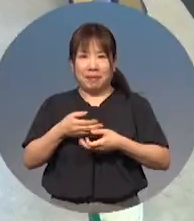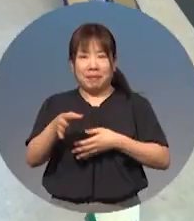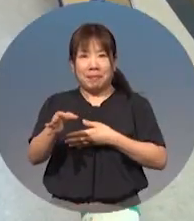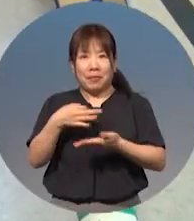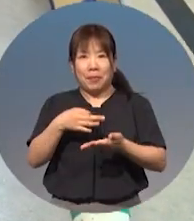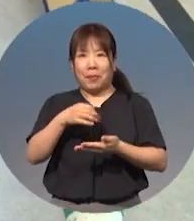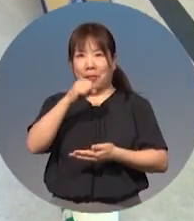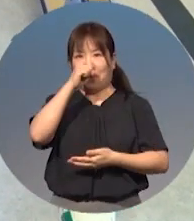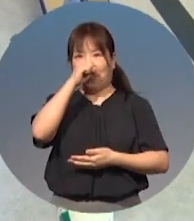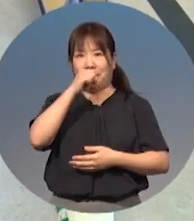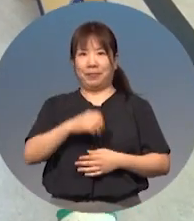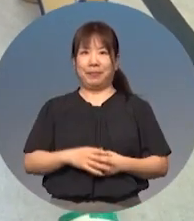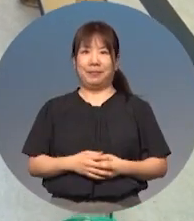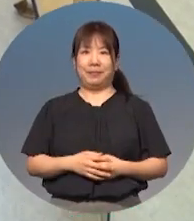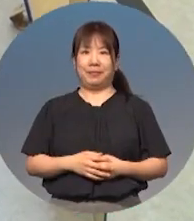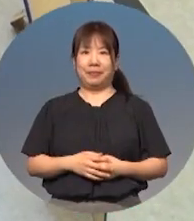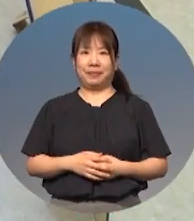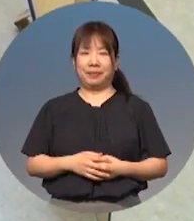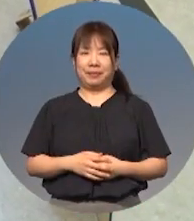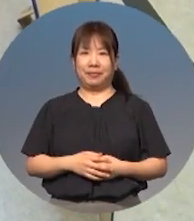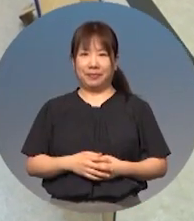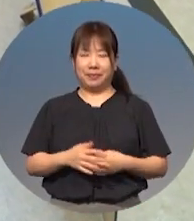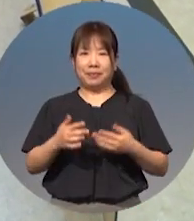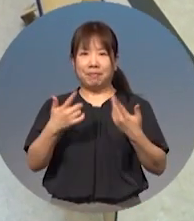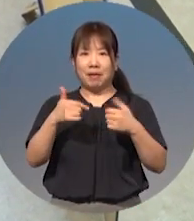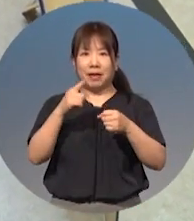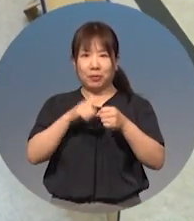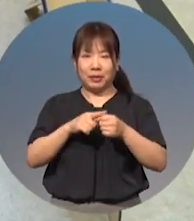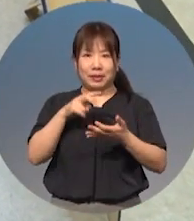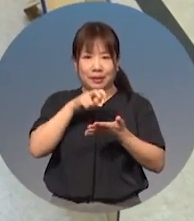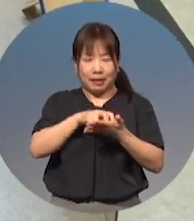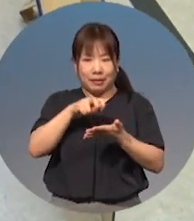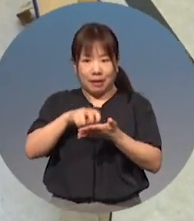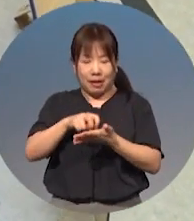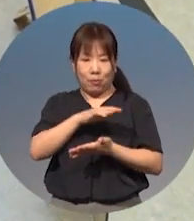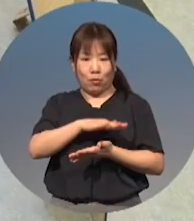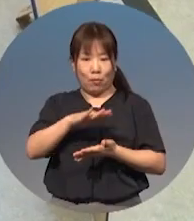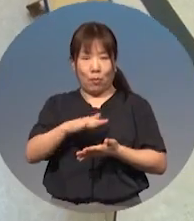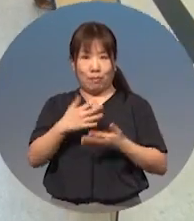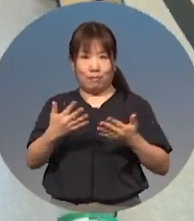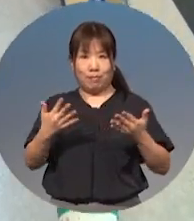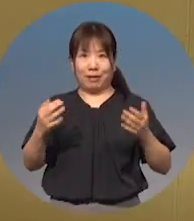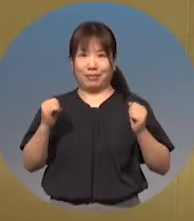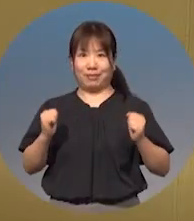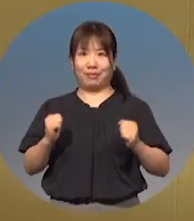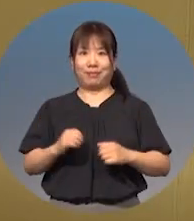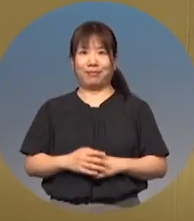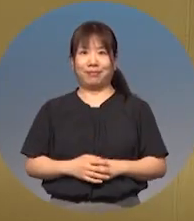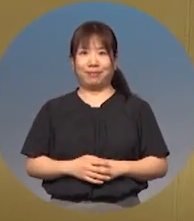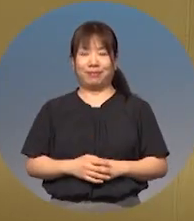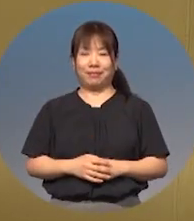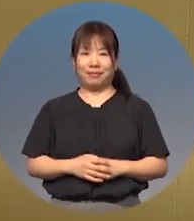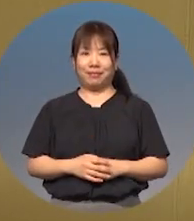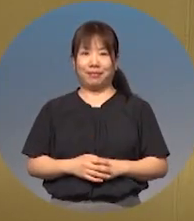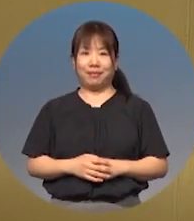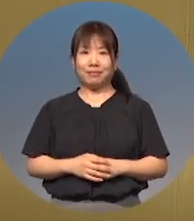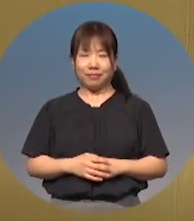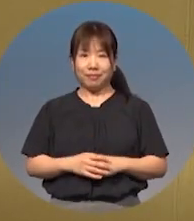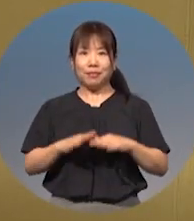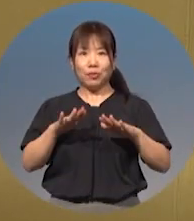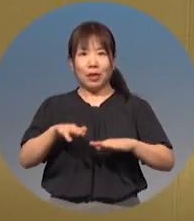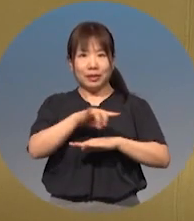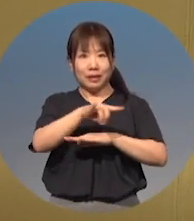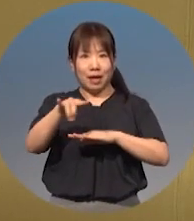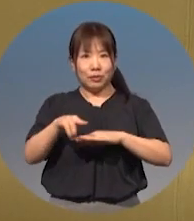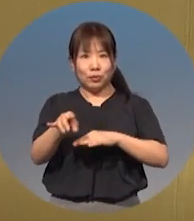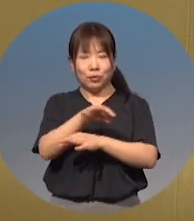ボンボンタウンには毎年参加する子どもたちも多いと言います今回の